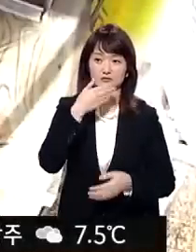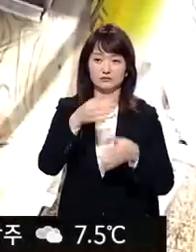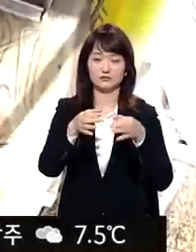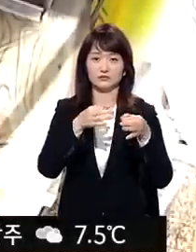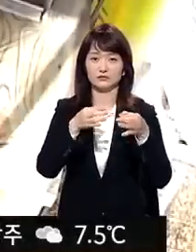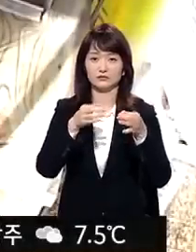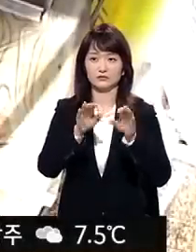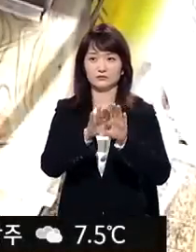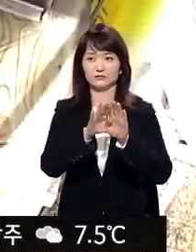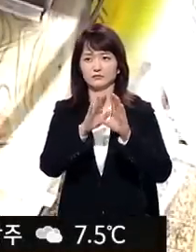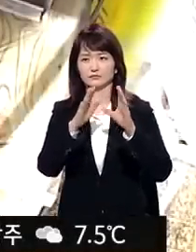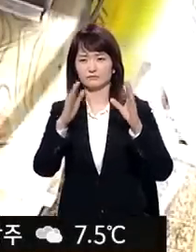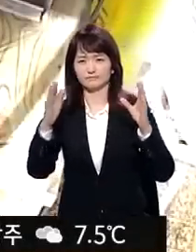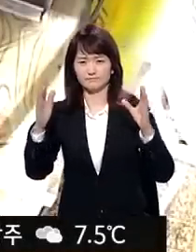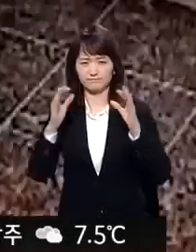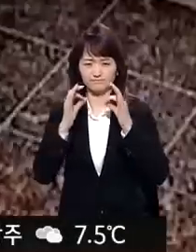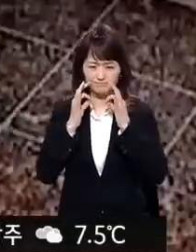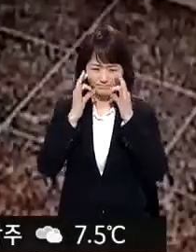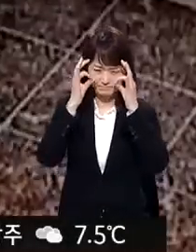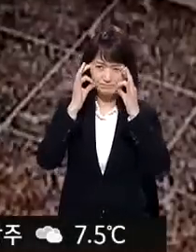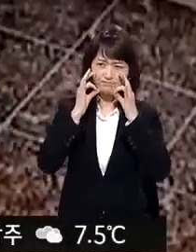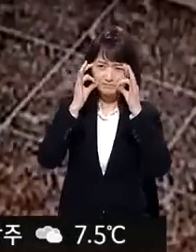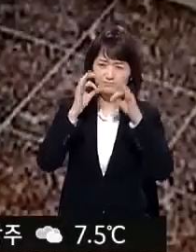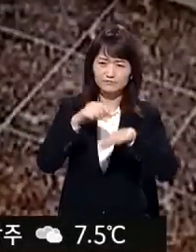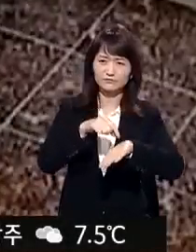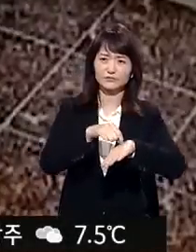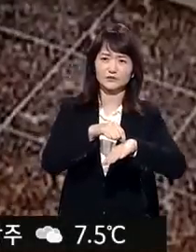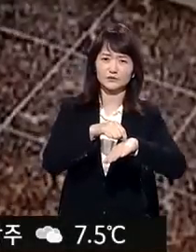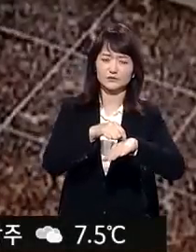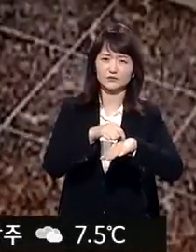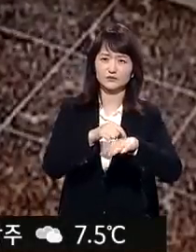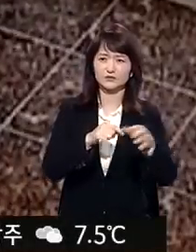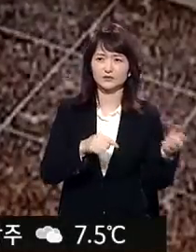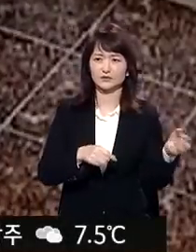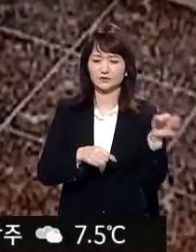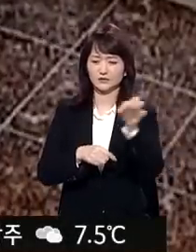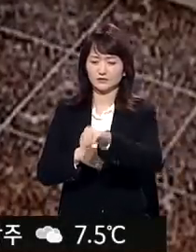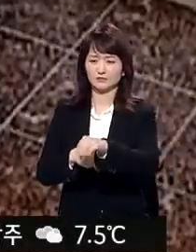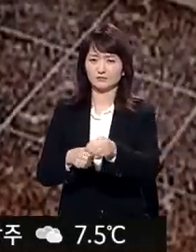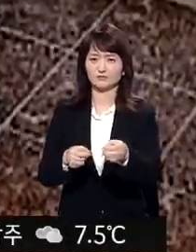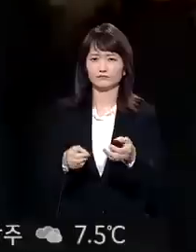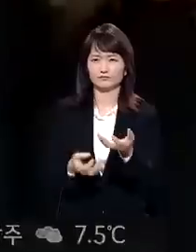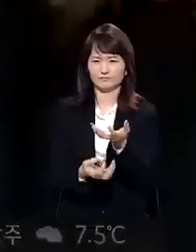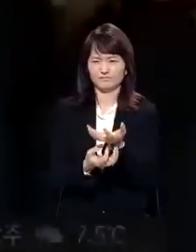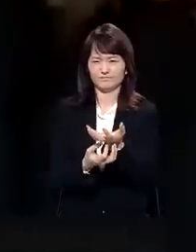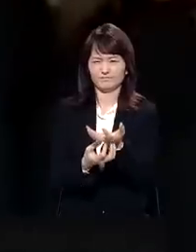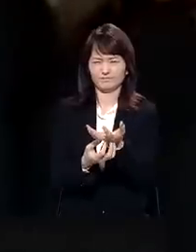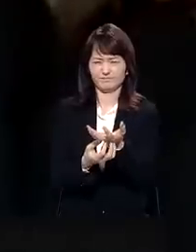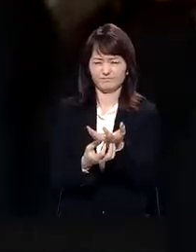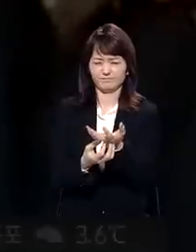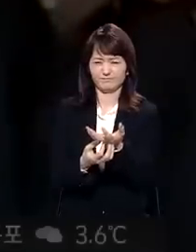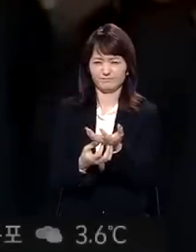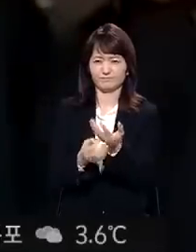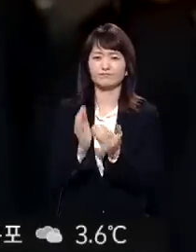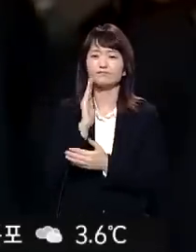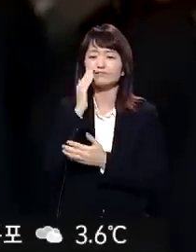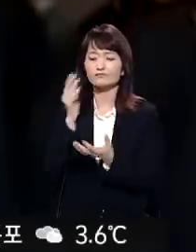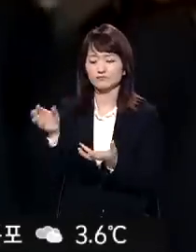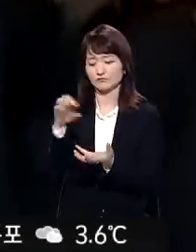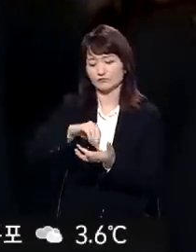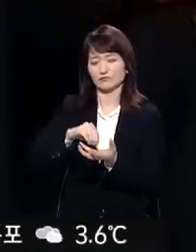오픈 전부터 열과 성을 다해서 고기를 굽고 있는 저 남자. 아주 그냥 쌈까지 야무지게 왕